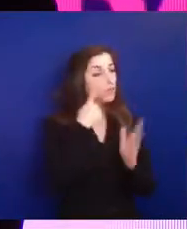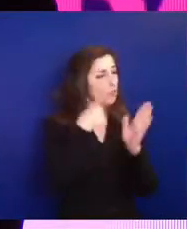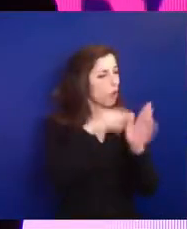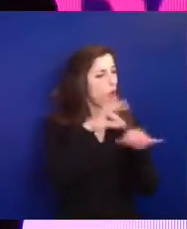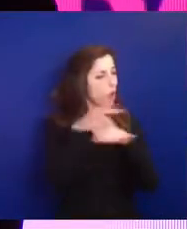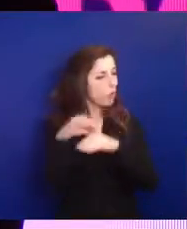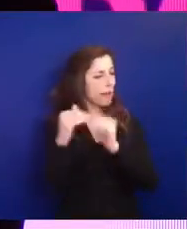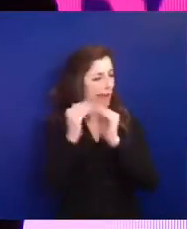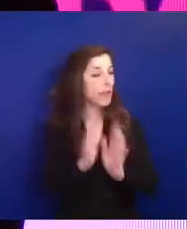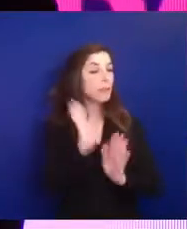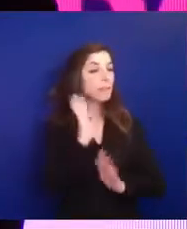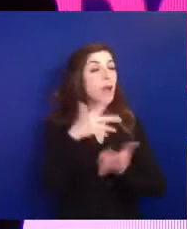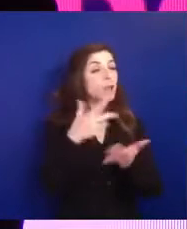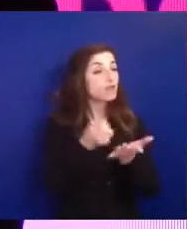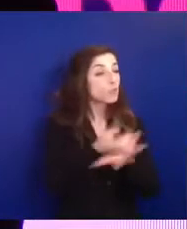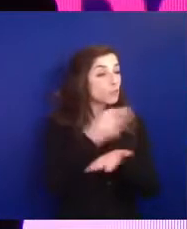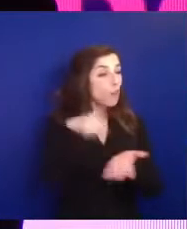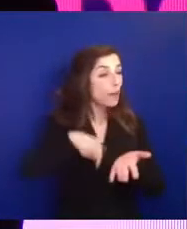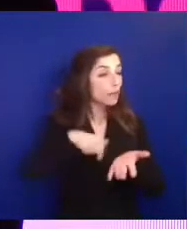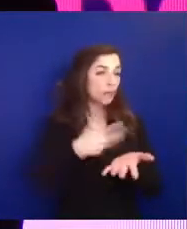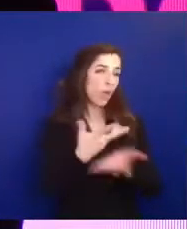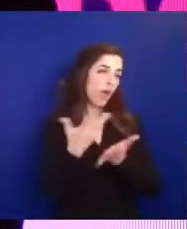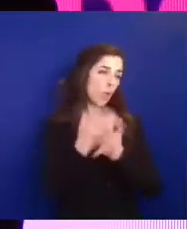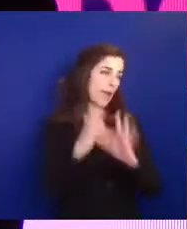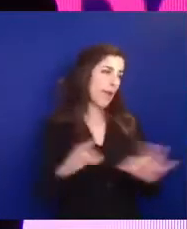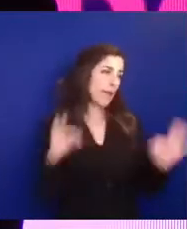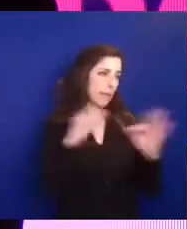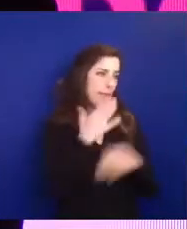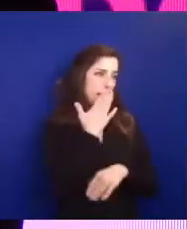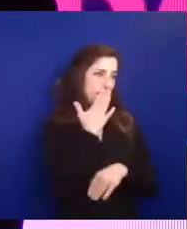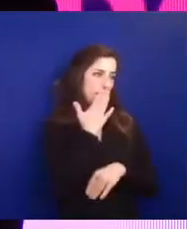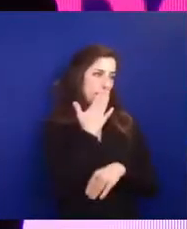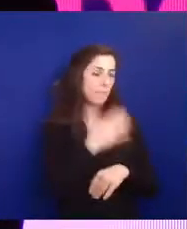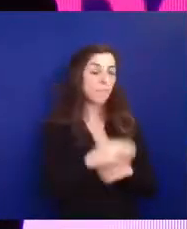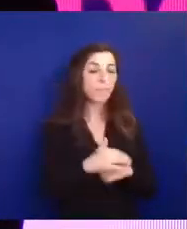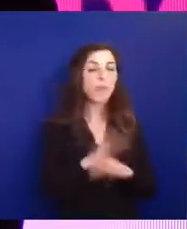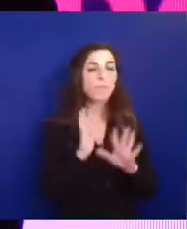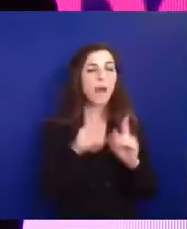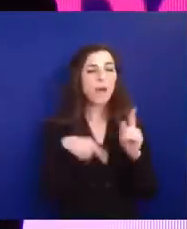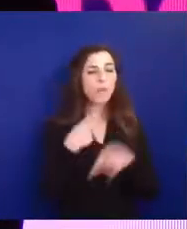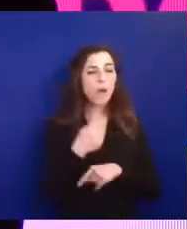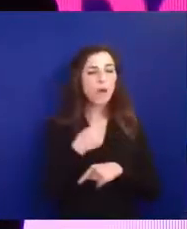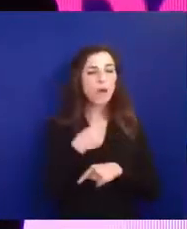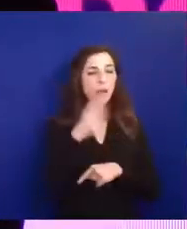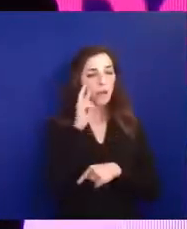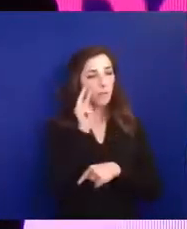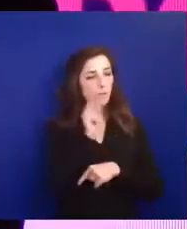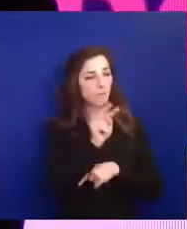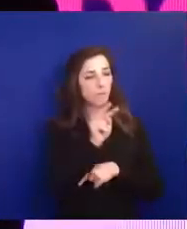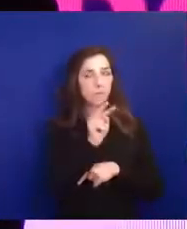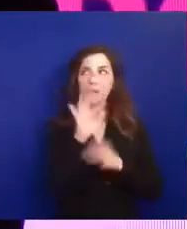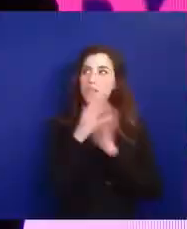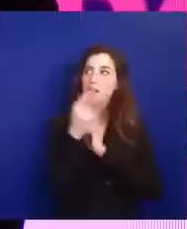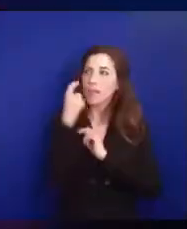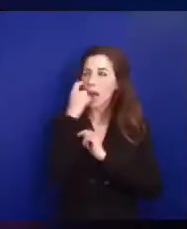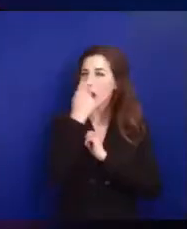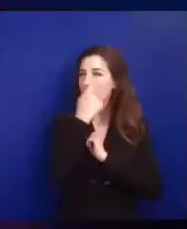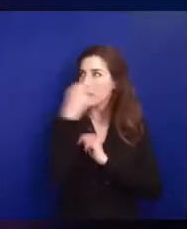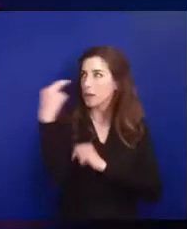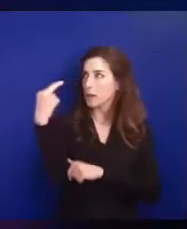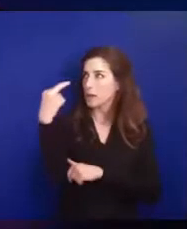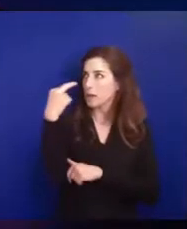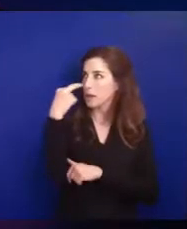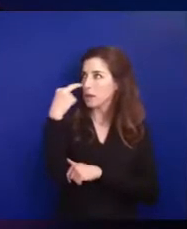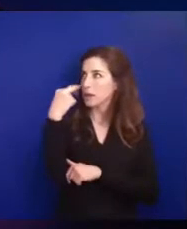niente di quello che era accaduto poi però ci guardò e ci disse che dovevamo fare l'amore io e